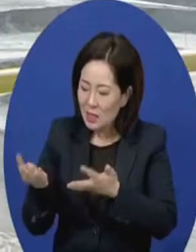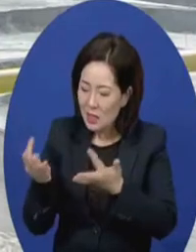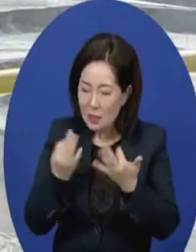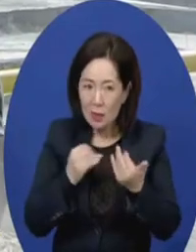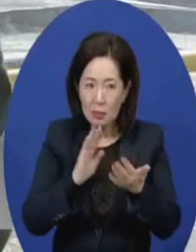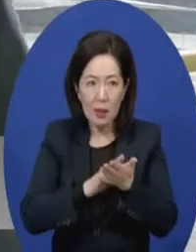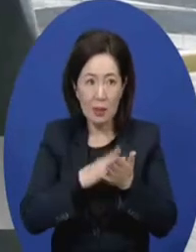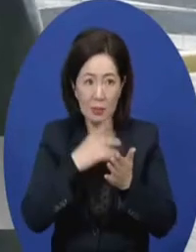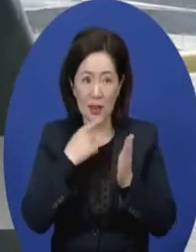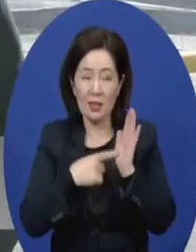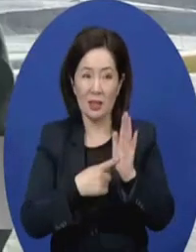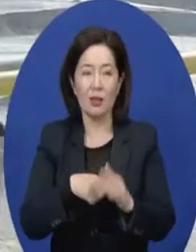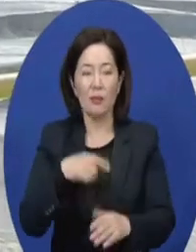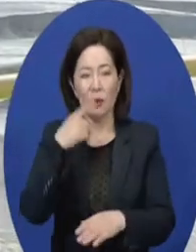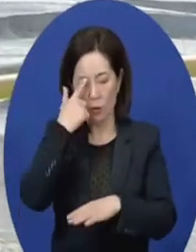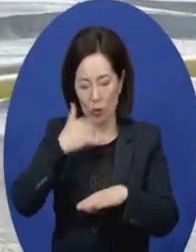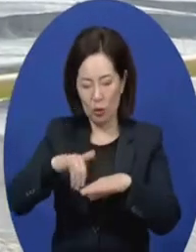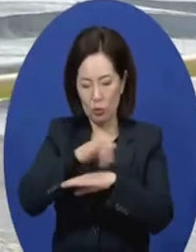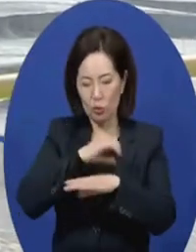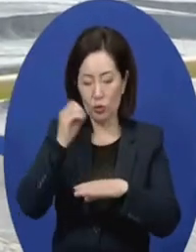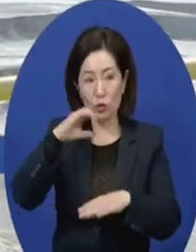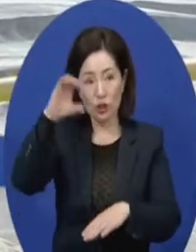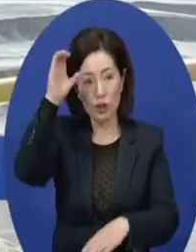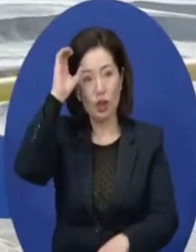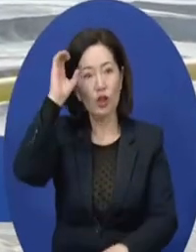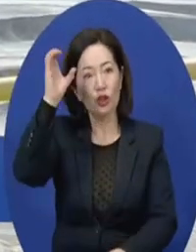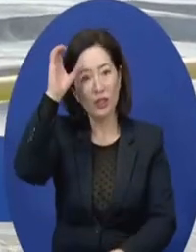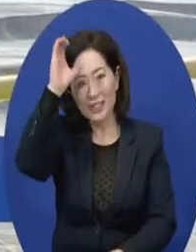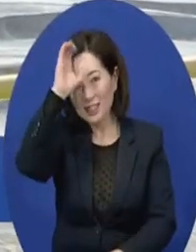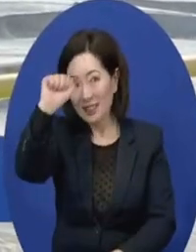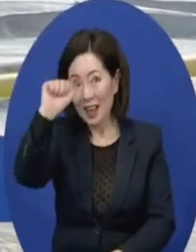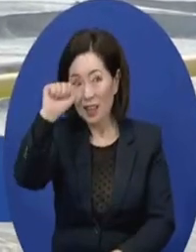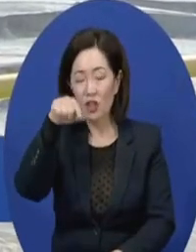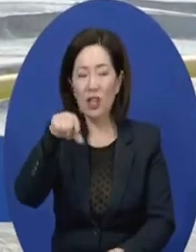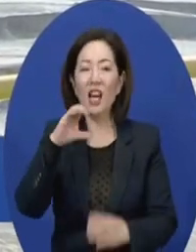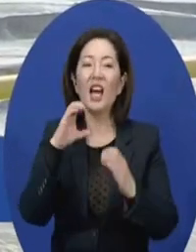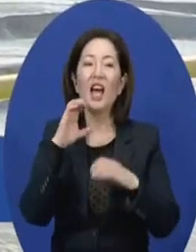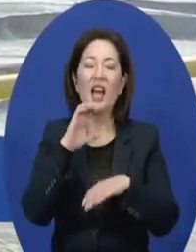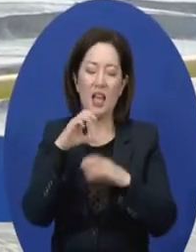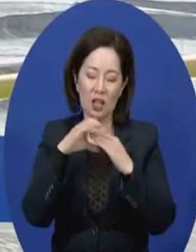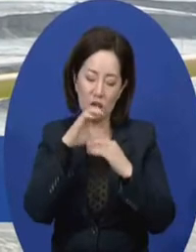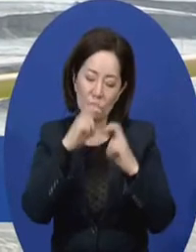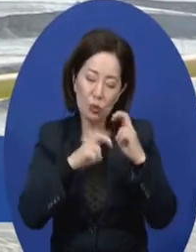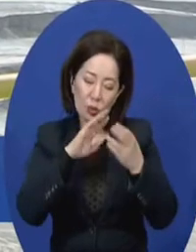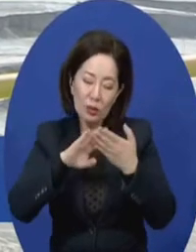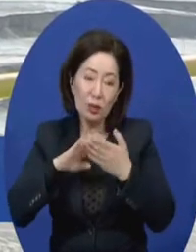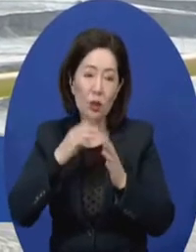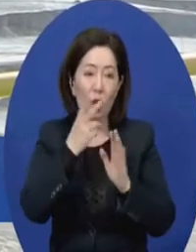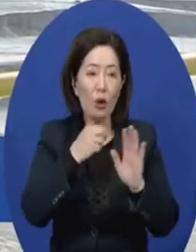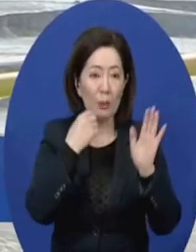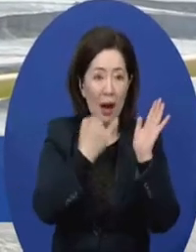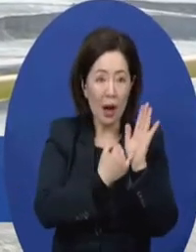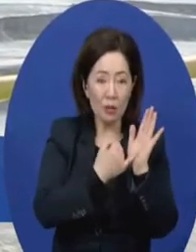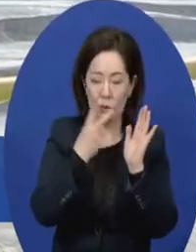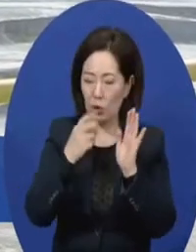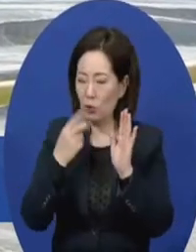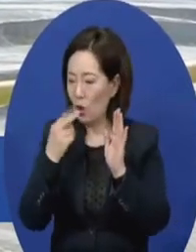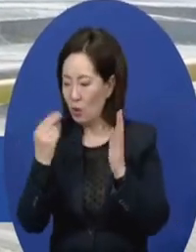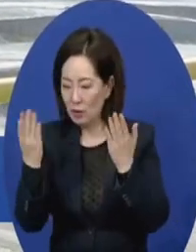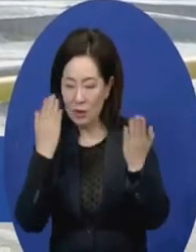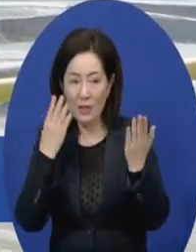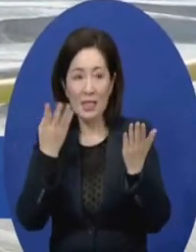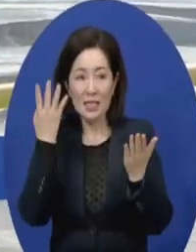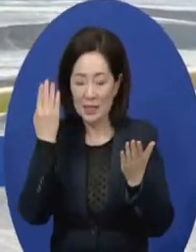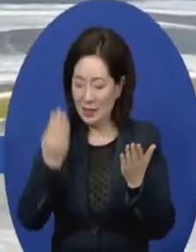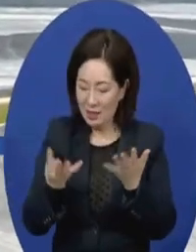хэлж байгаа шүү дээ. Монгол улсын ерөнхий сайд Эрдэнэт үйлдвэр үйл ажиллагаатай танилцж байна. За 2016-2020 онтой харьцуулсан тоон статистик мэдээллийг